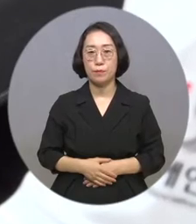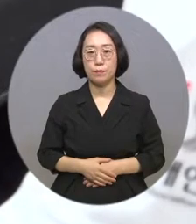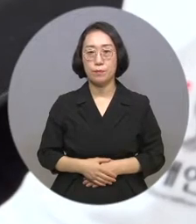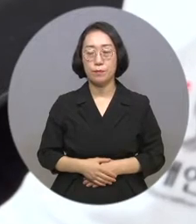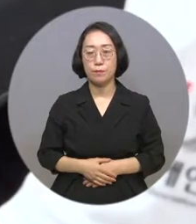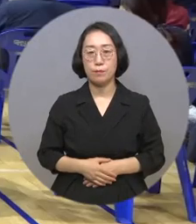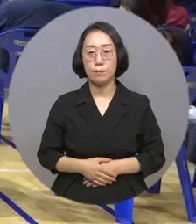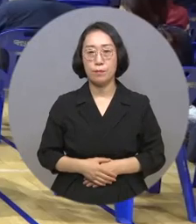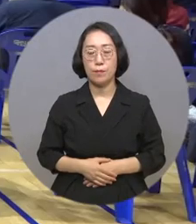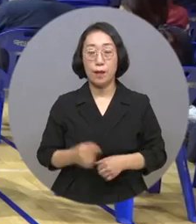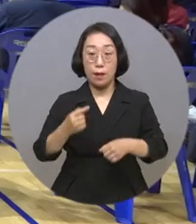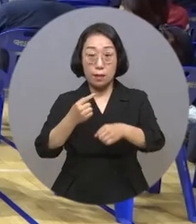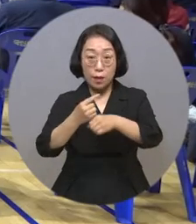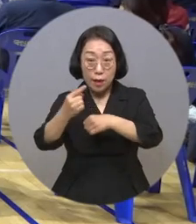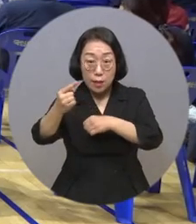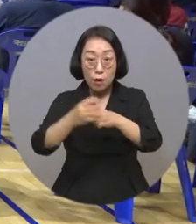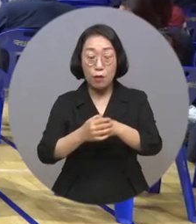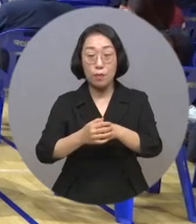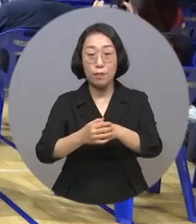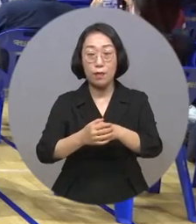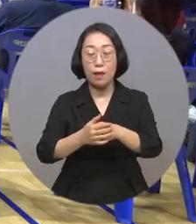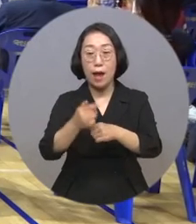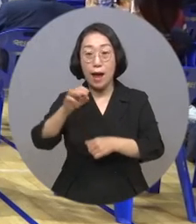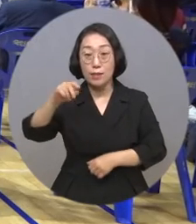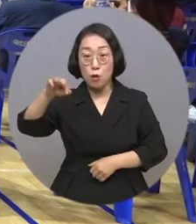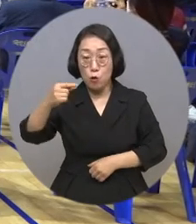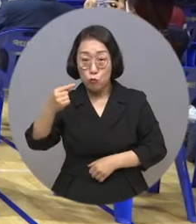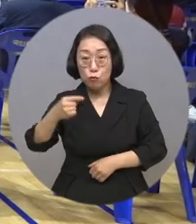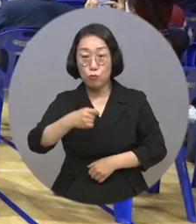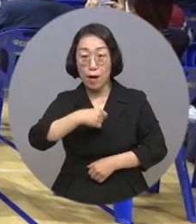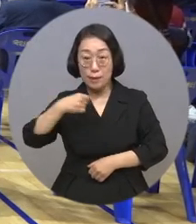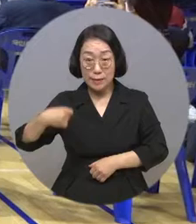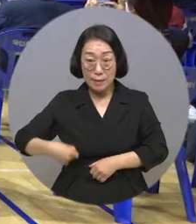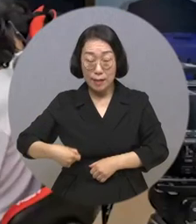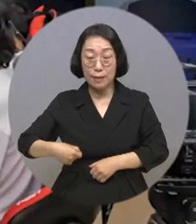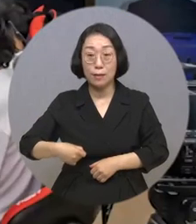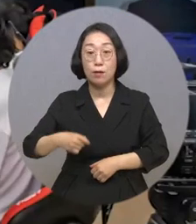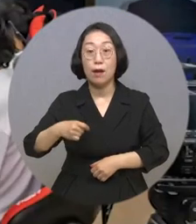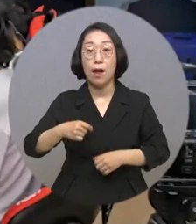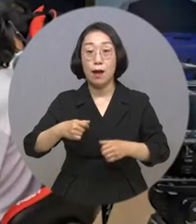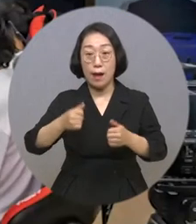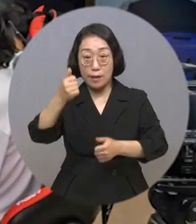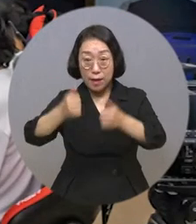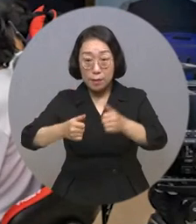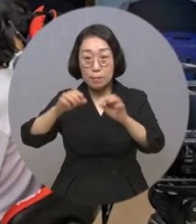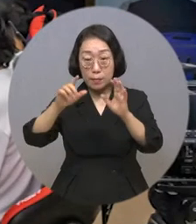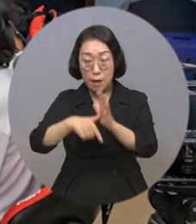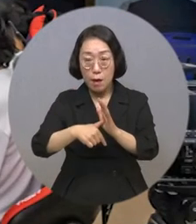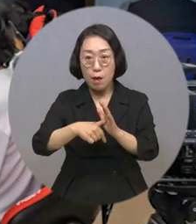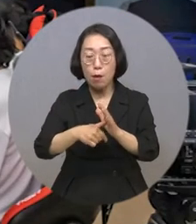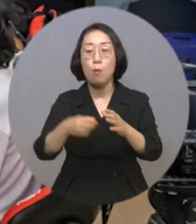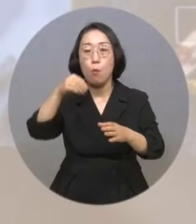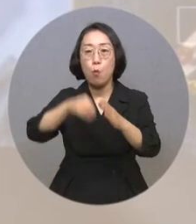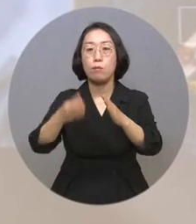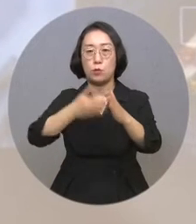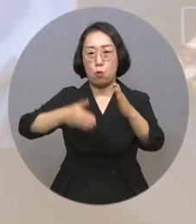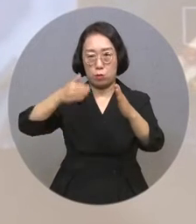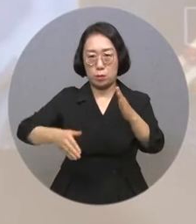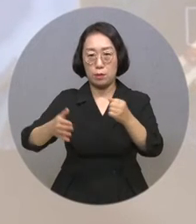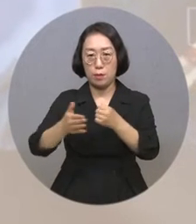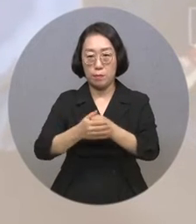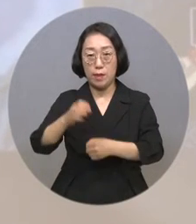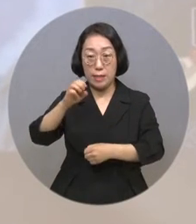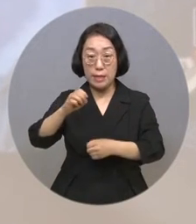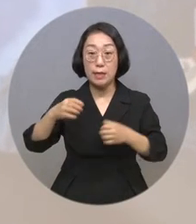2023 항 조 아시안 게임에 e 스포츠가 정식 종목으로 채택돼 있어 광양시 장애인체육회 는 대한 장애인